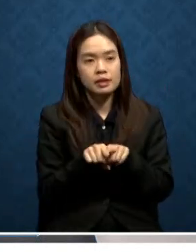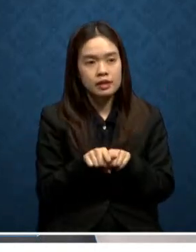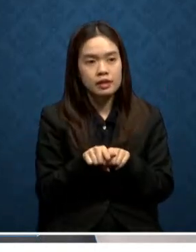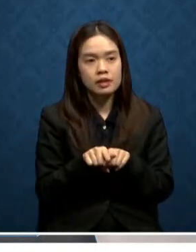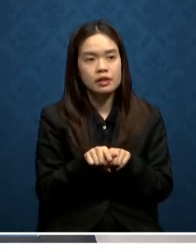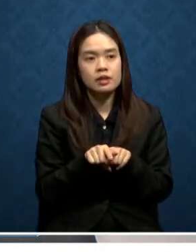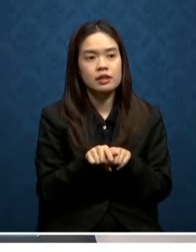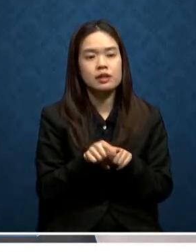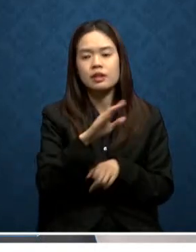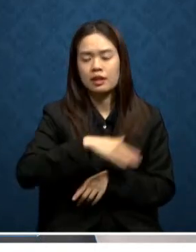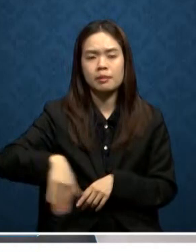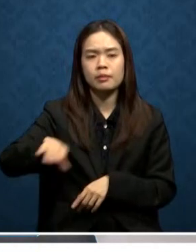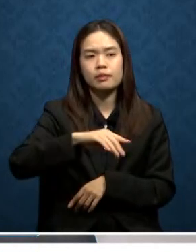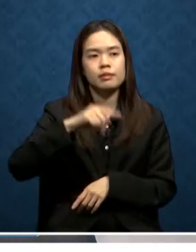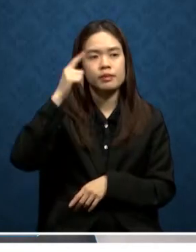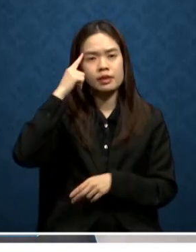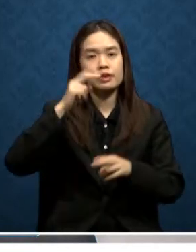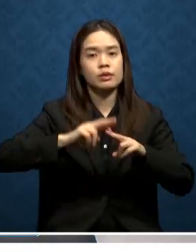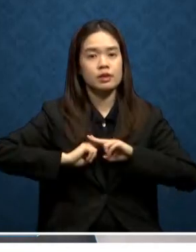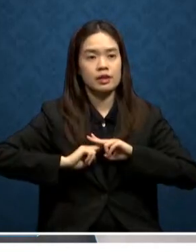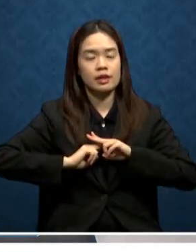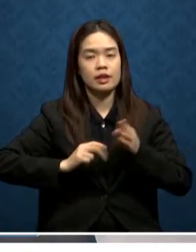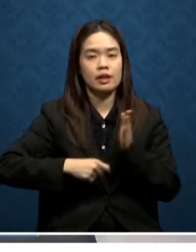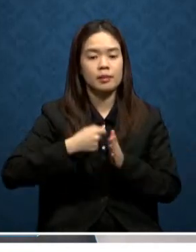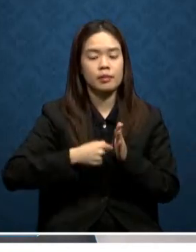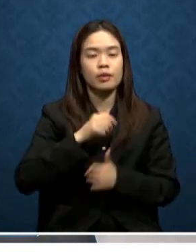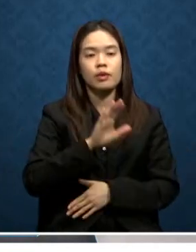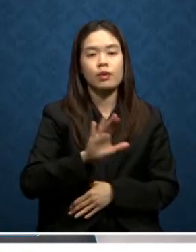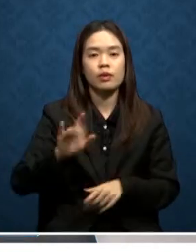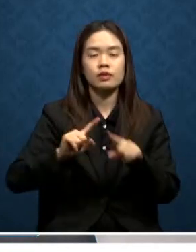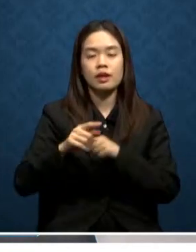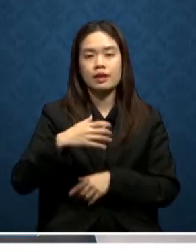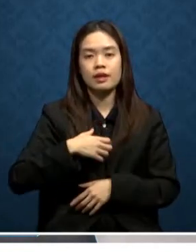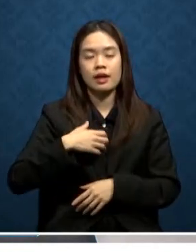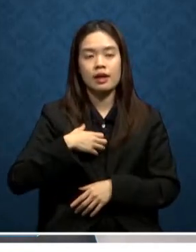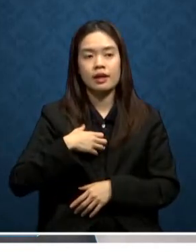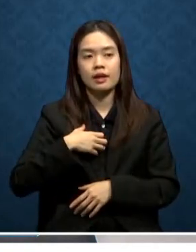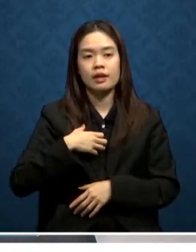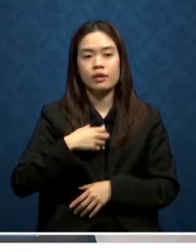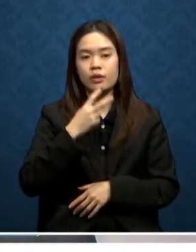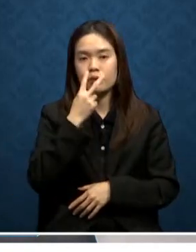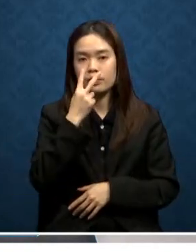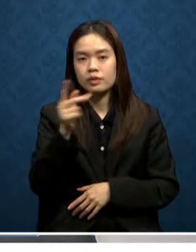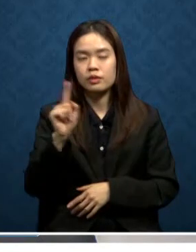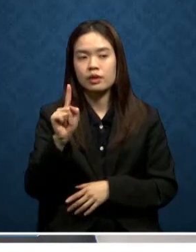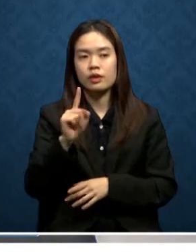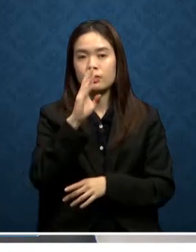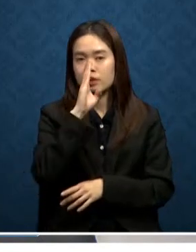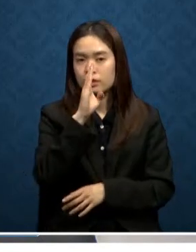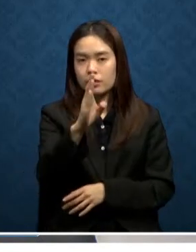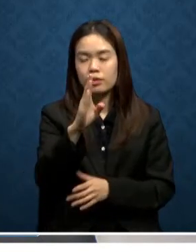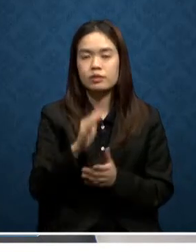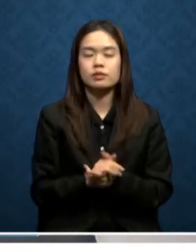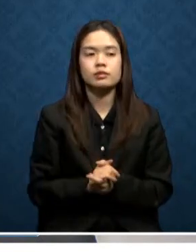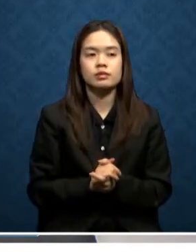ครับทุกคนต่างมีเหตุผลของตัวเองแต่ให้เห็นถึงความโปร่งใสให้เห็นถึงธรรมาภิบาลซึ่งเราเนี่ย